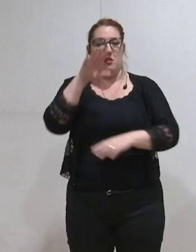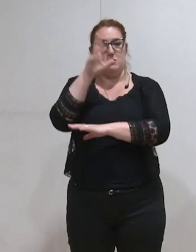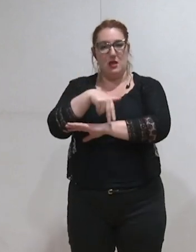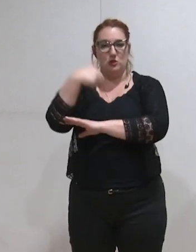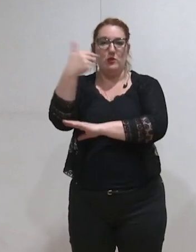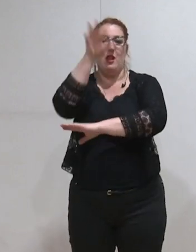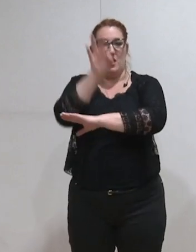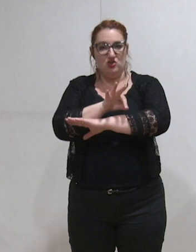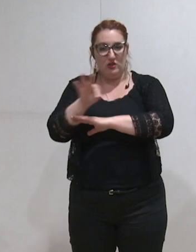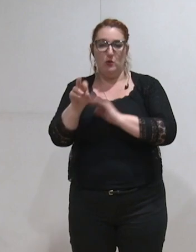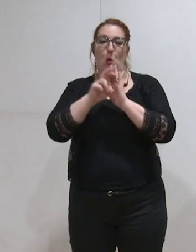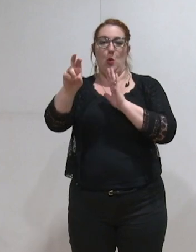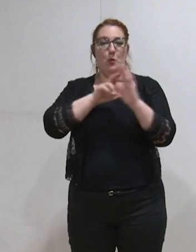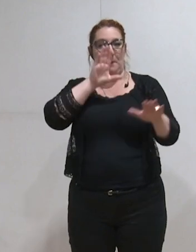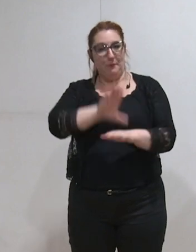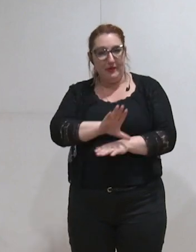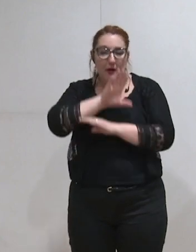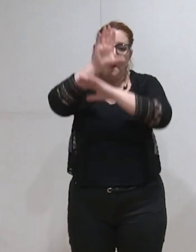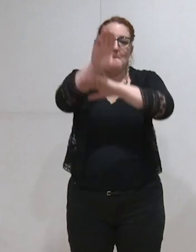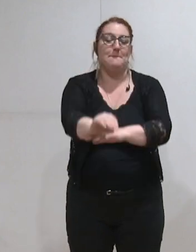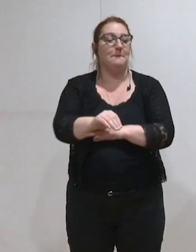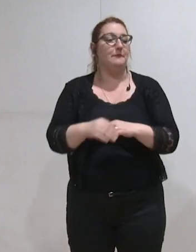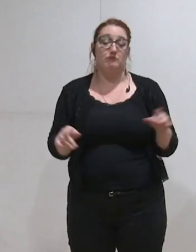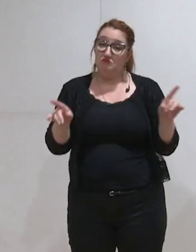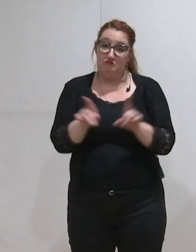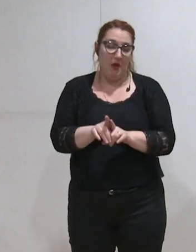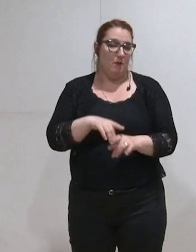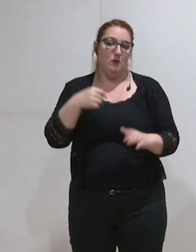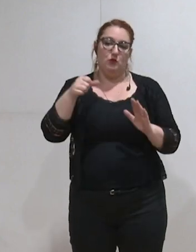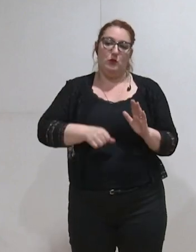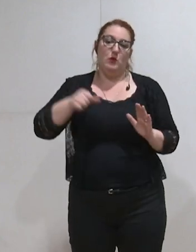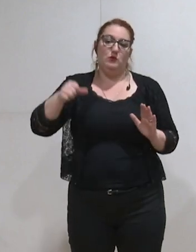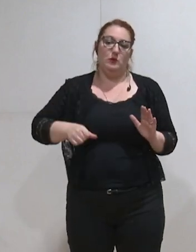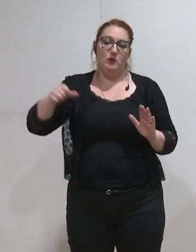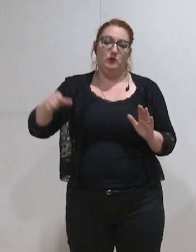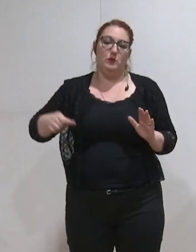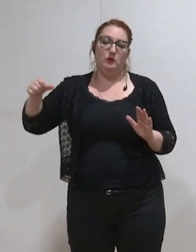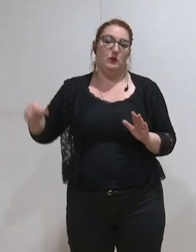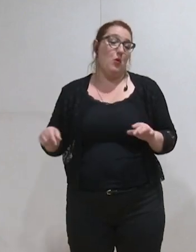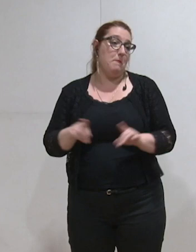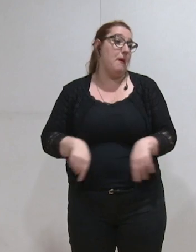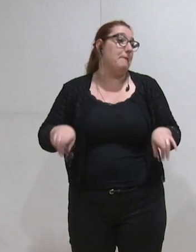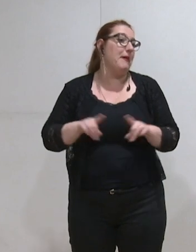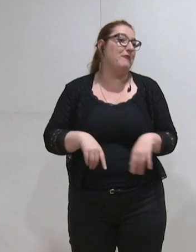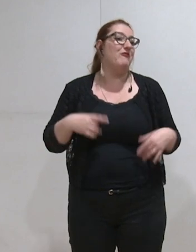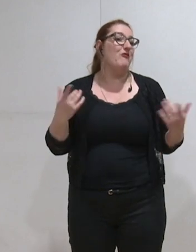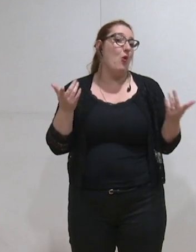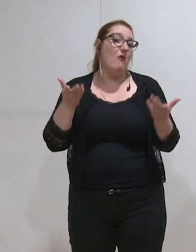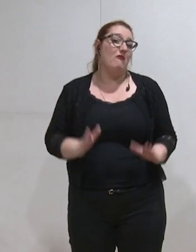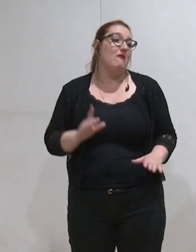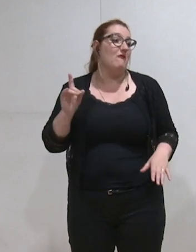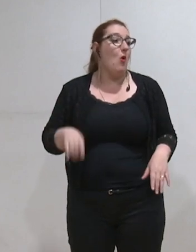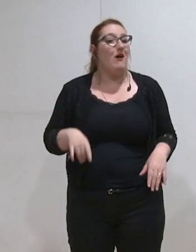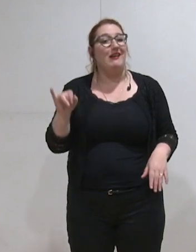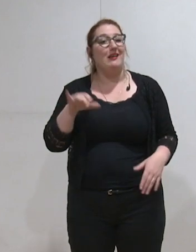de Grenoble là aussi ça revient tous les mois d'occupation qui ne prend pas part au